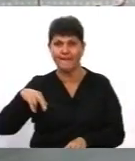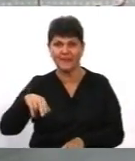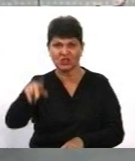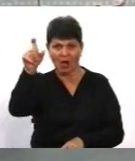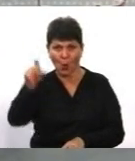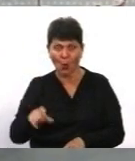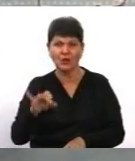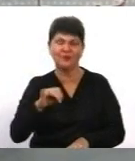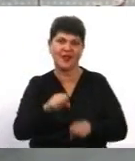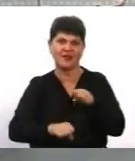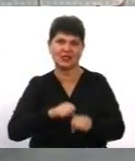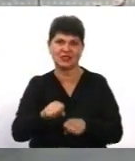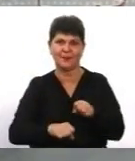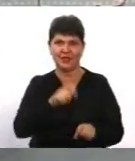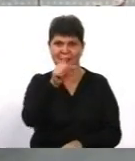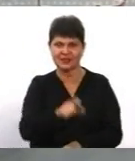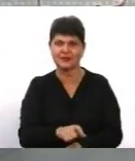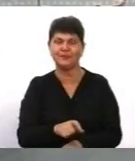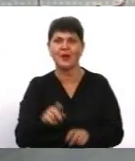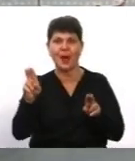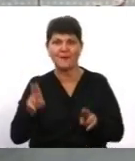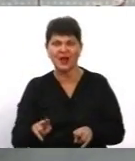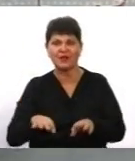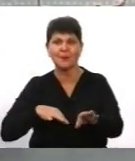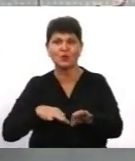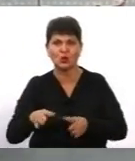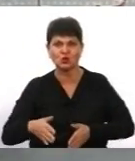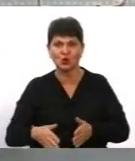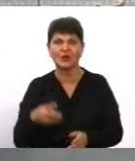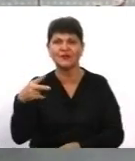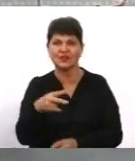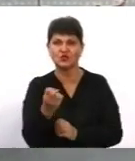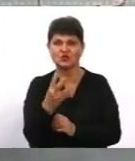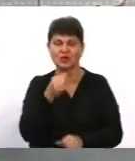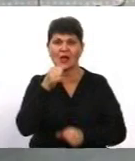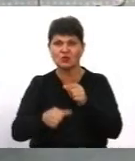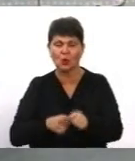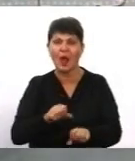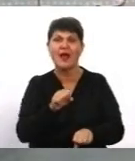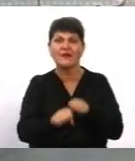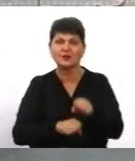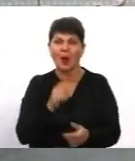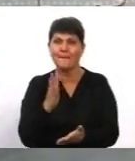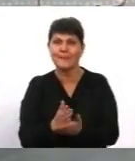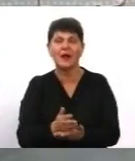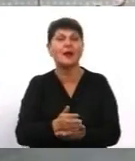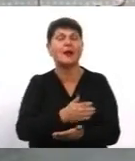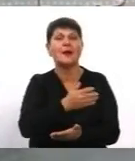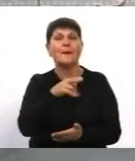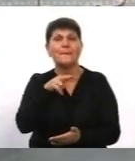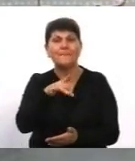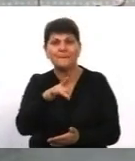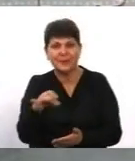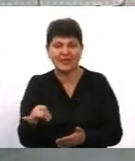і велосипедистам. Так як за правилами дорожнього руху з 14 років велосипедист має при відсутності велоінфраструктури рухатись по